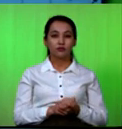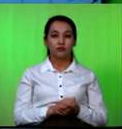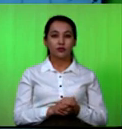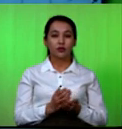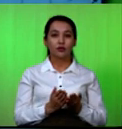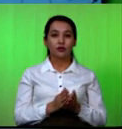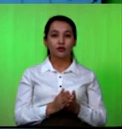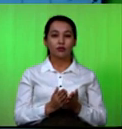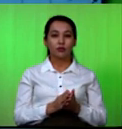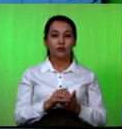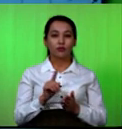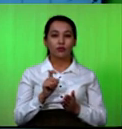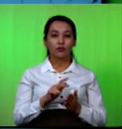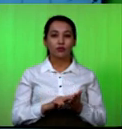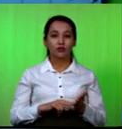Darslikdagi